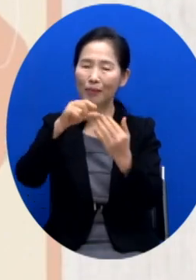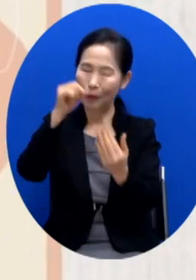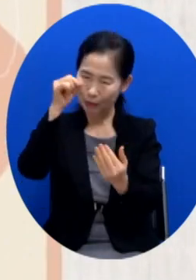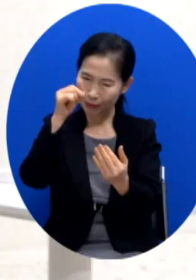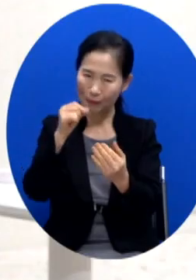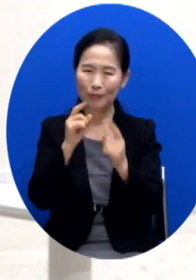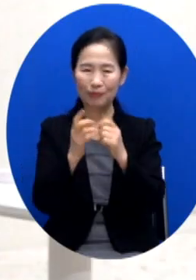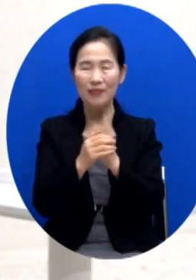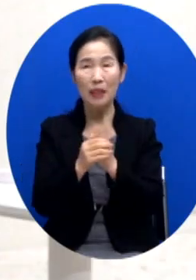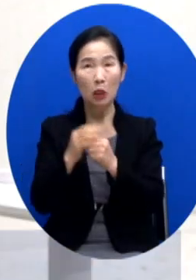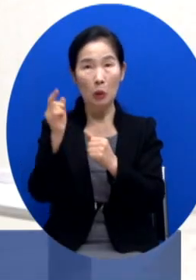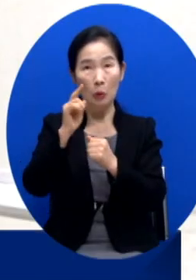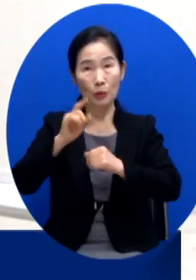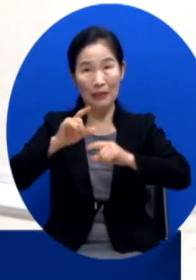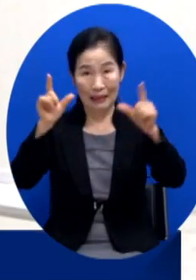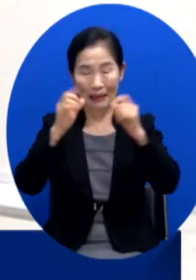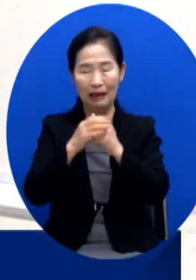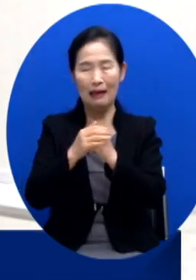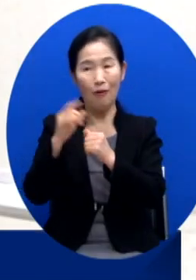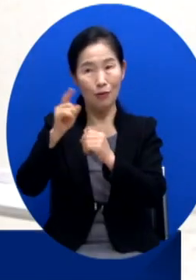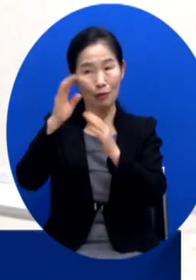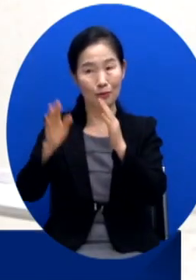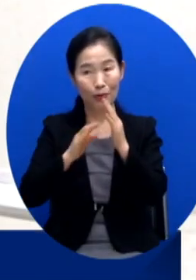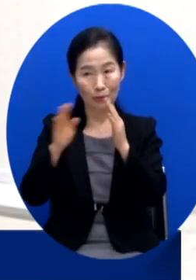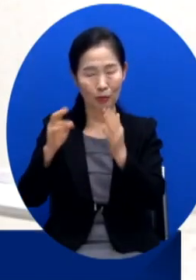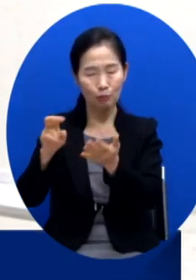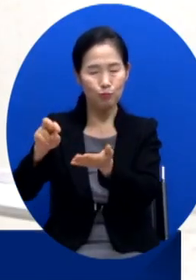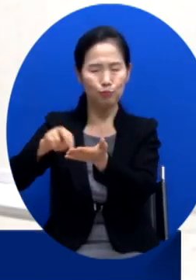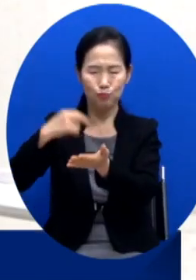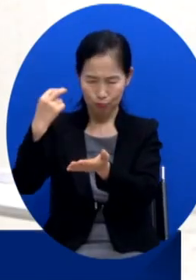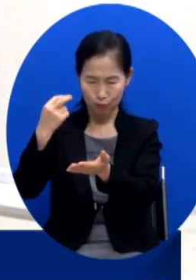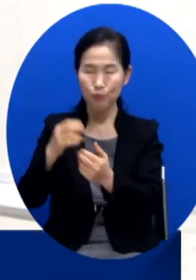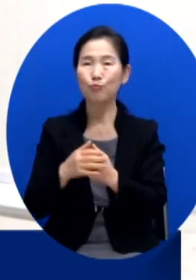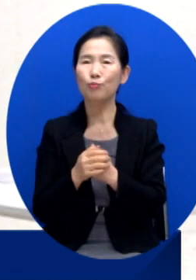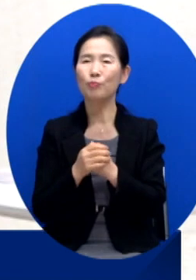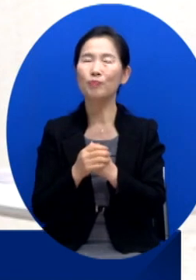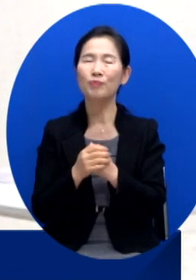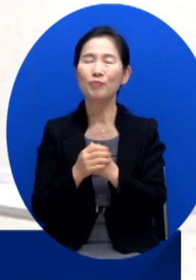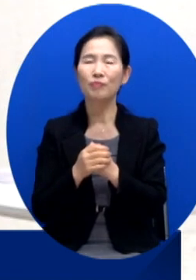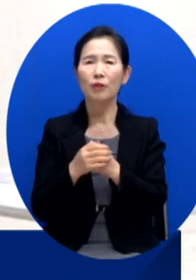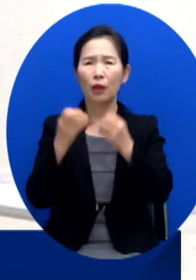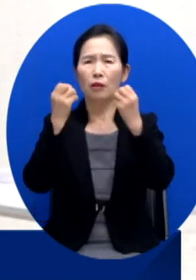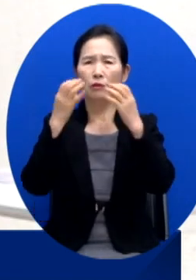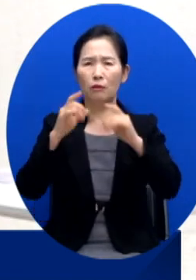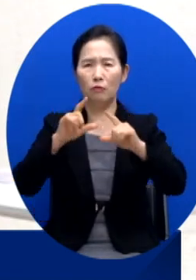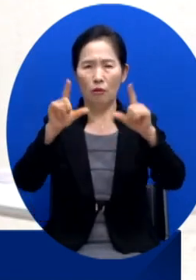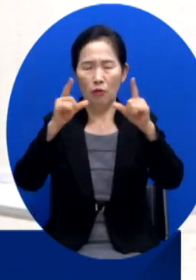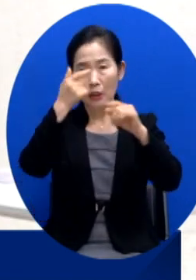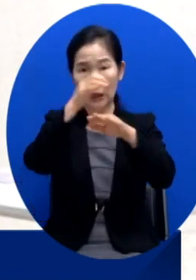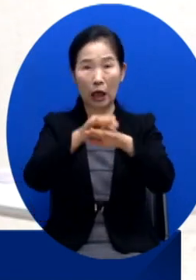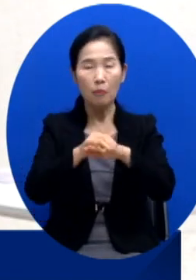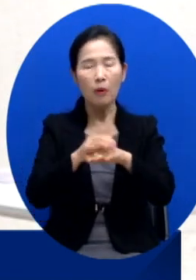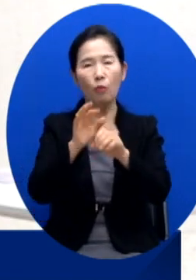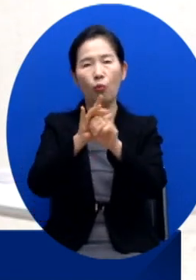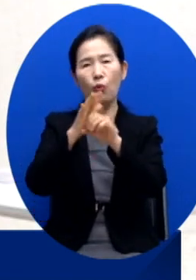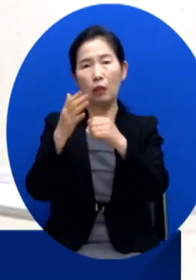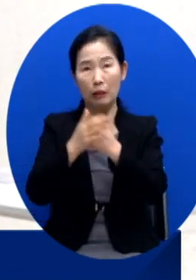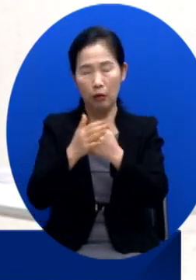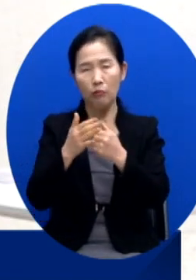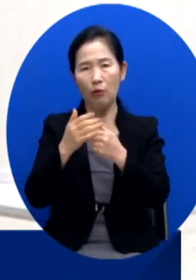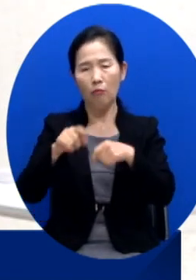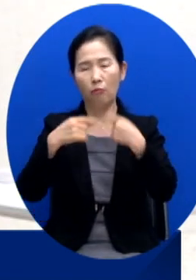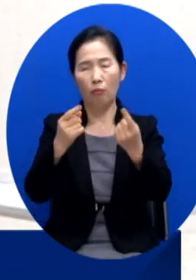어느 날 한 성도 분의 메쎄 제가 날라왔습니다 으 10년 앱에도 코로나 로 인해서 못 드릴 것 같은데